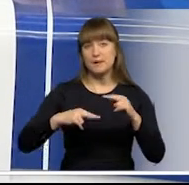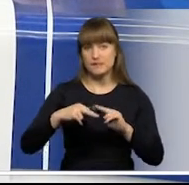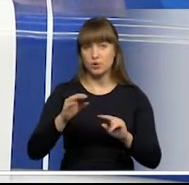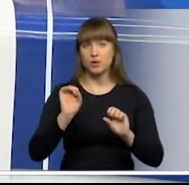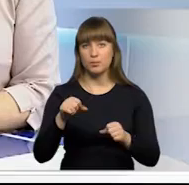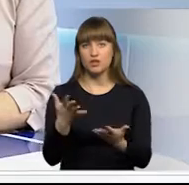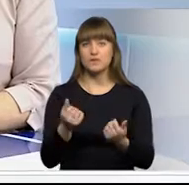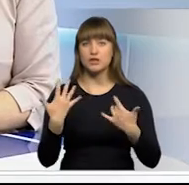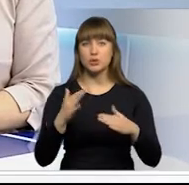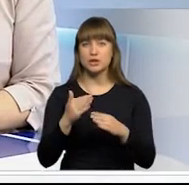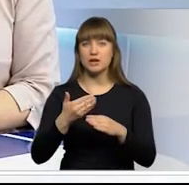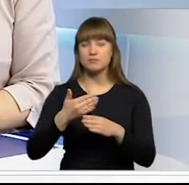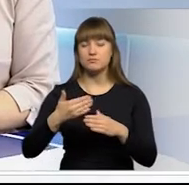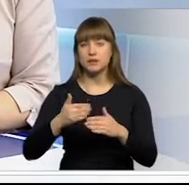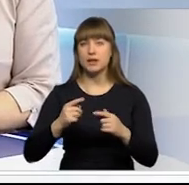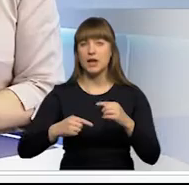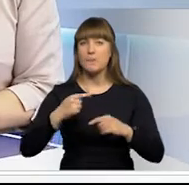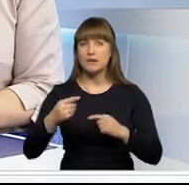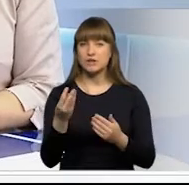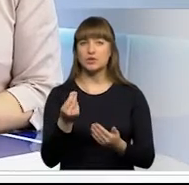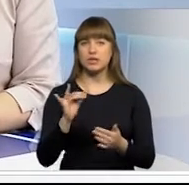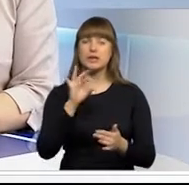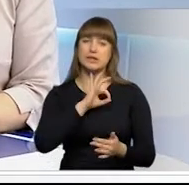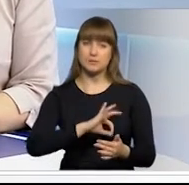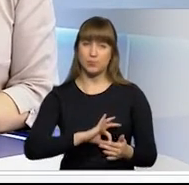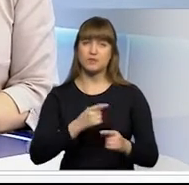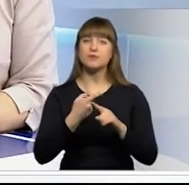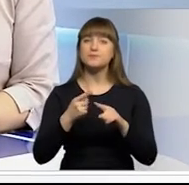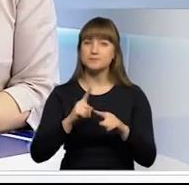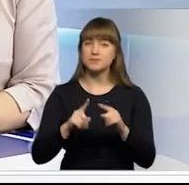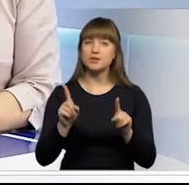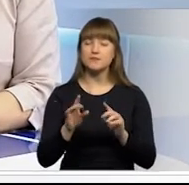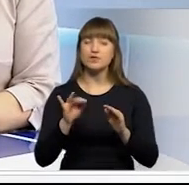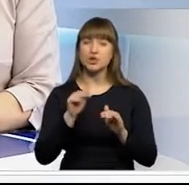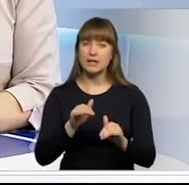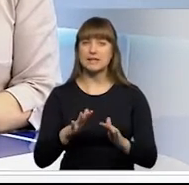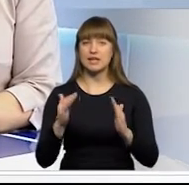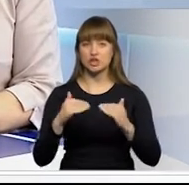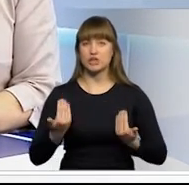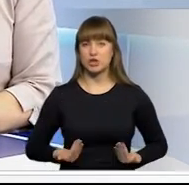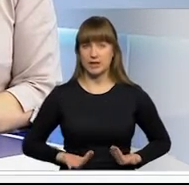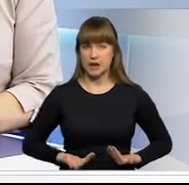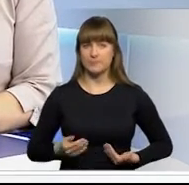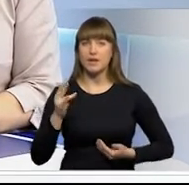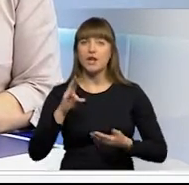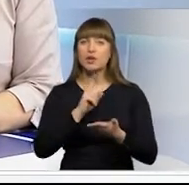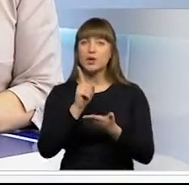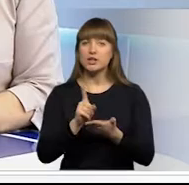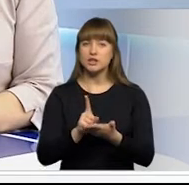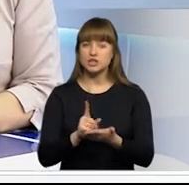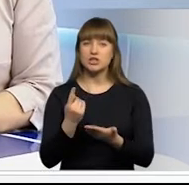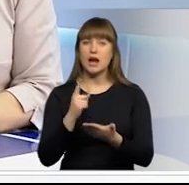уже и последующие деньги и использовать. Это вот все, что касается жилья. Ну и, конечно же, основное